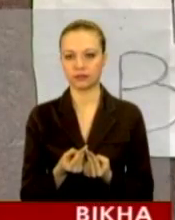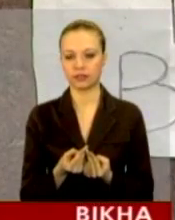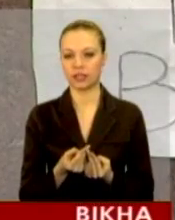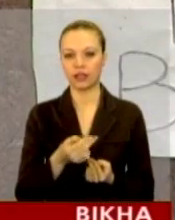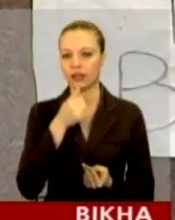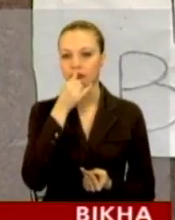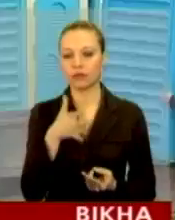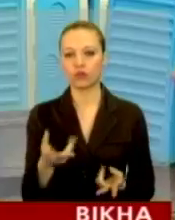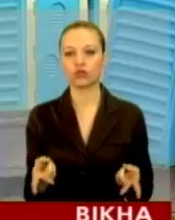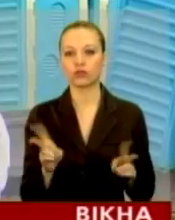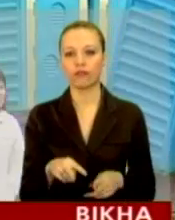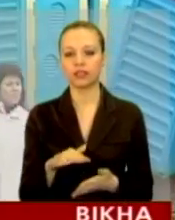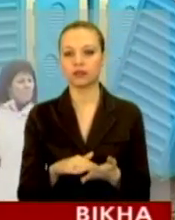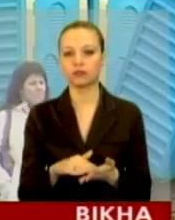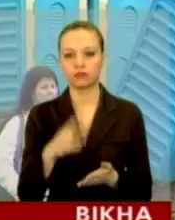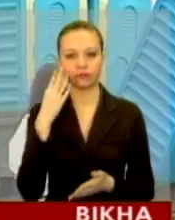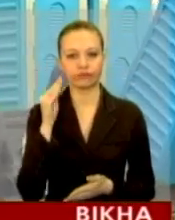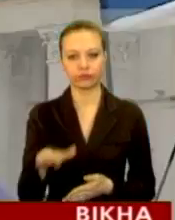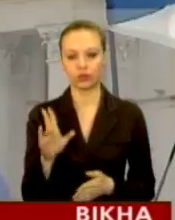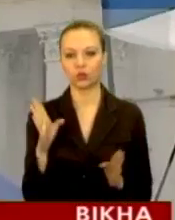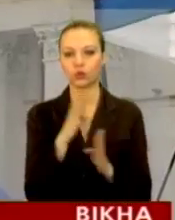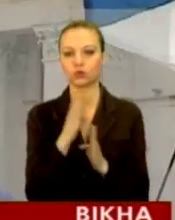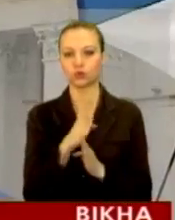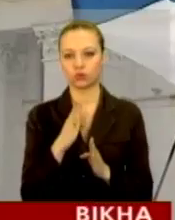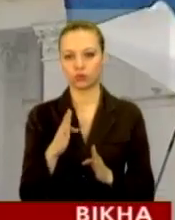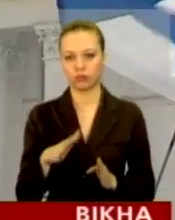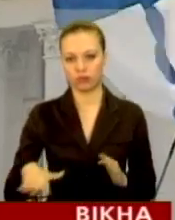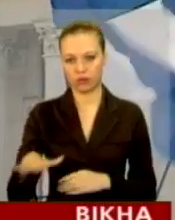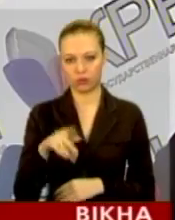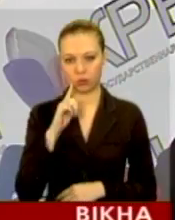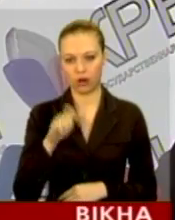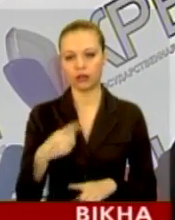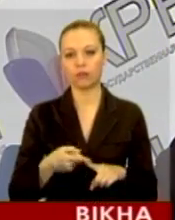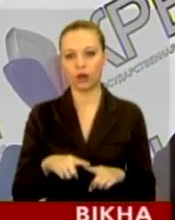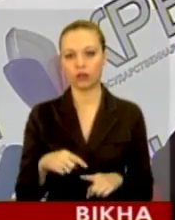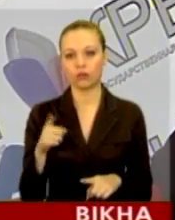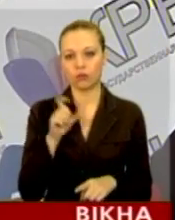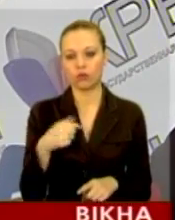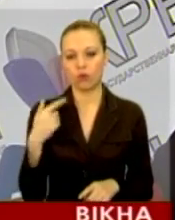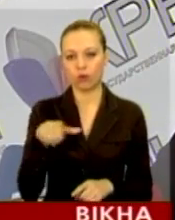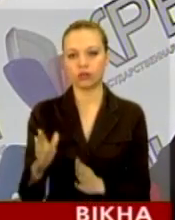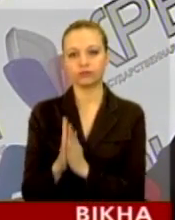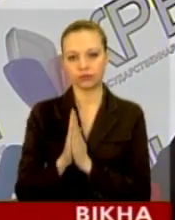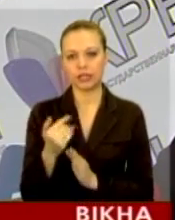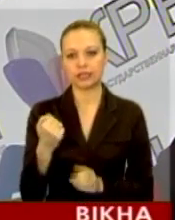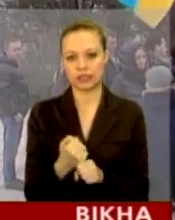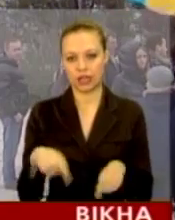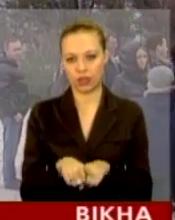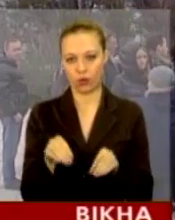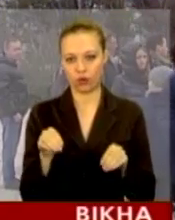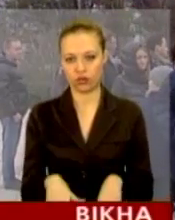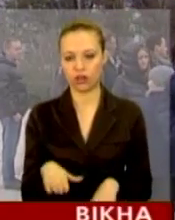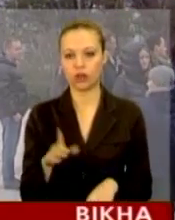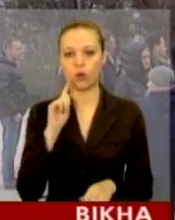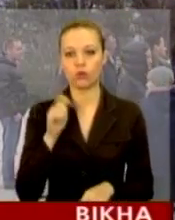не может оставаться безучастными к судьбе соотечественников на Украине. Поэтому они сделали это обращение и сделали это решение.